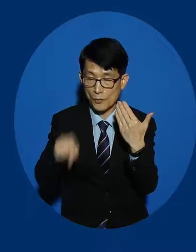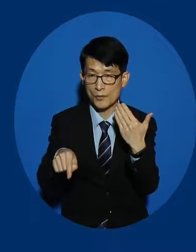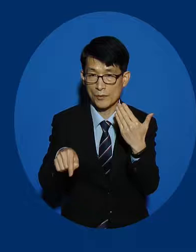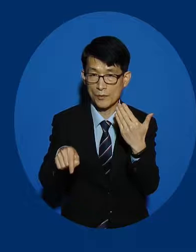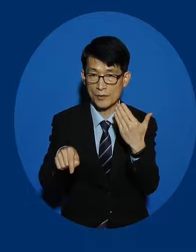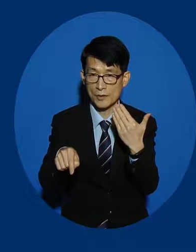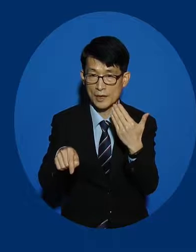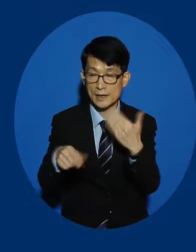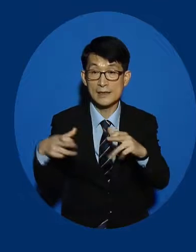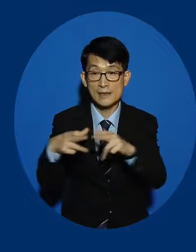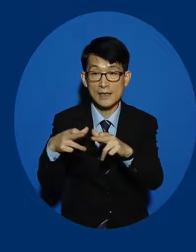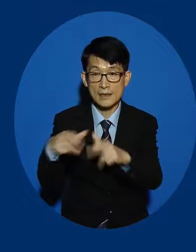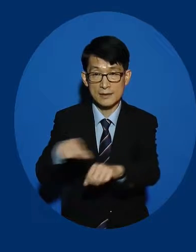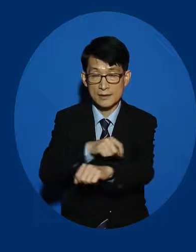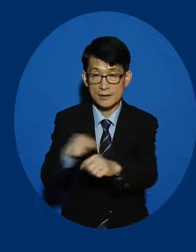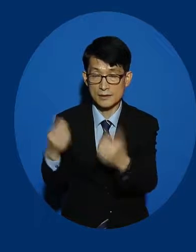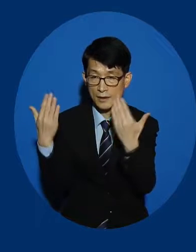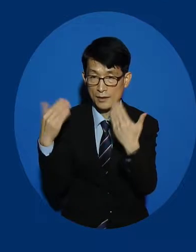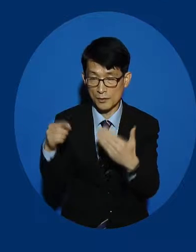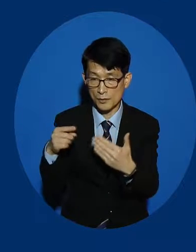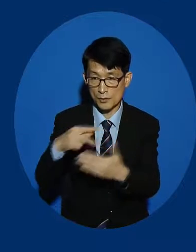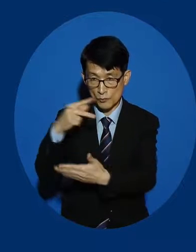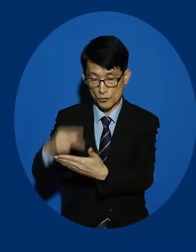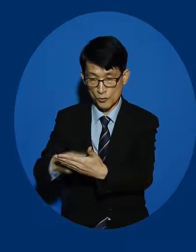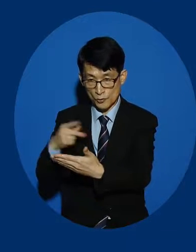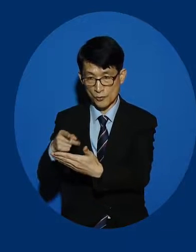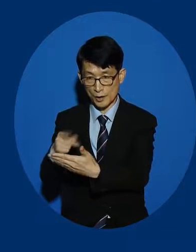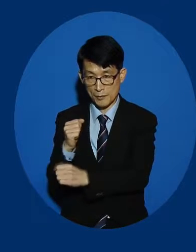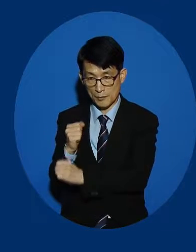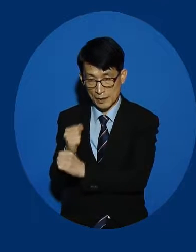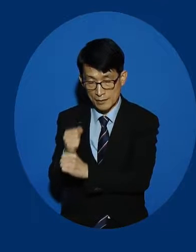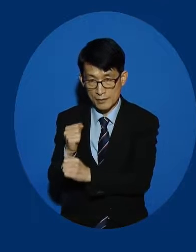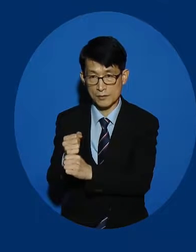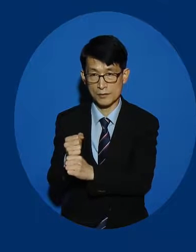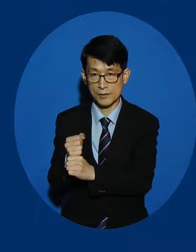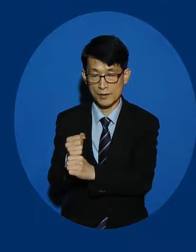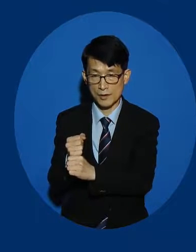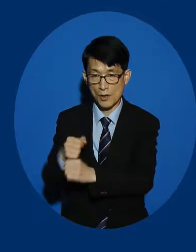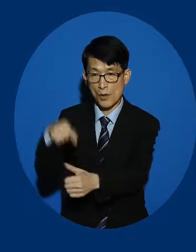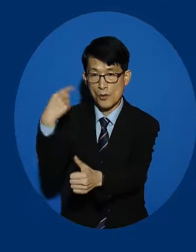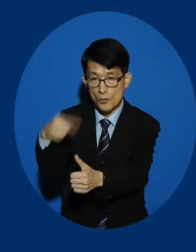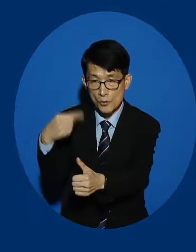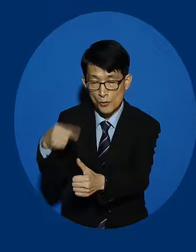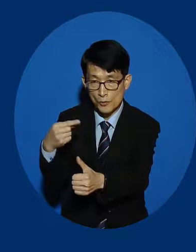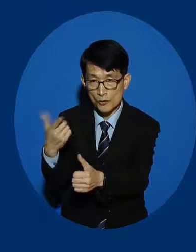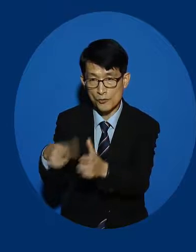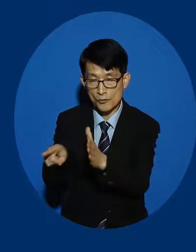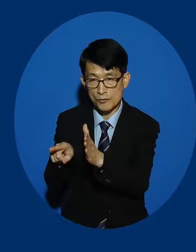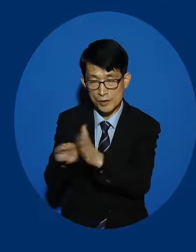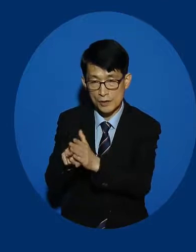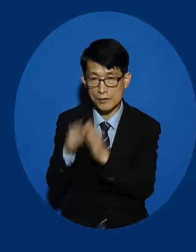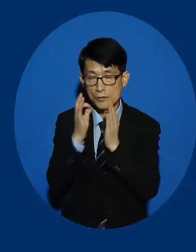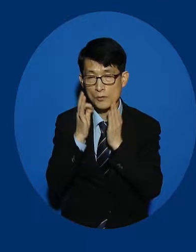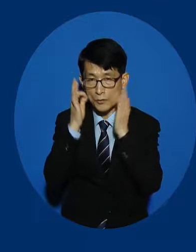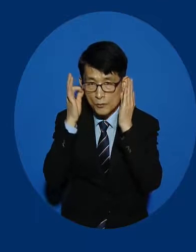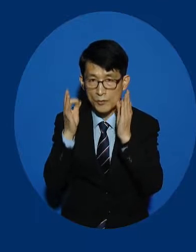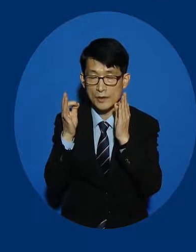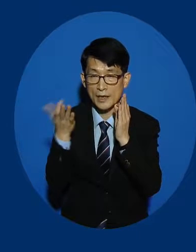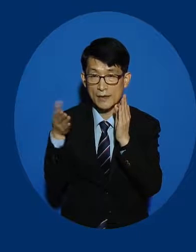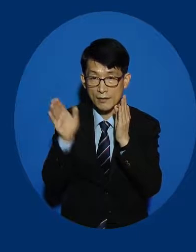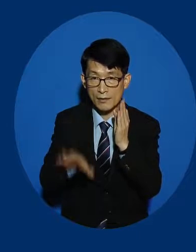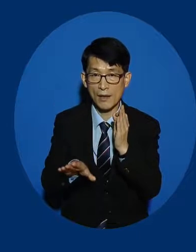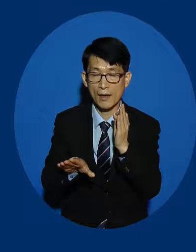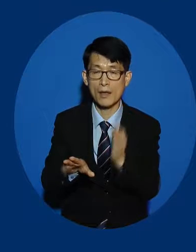특수학교에 갖고 있는 그런 특성에 맞게끔 프로그램들을 개발하고 교과를 뭐 맞추려고 노력을 많이 했는데 문제는 그